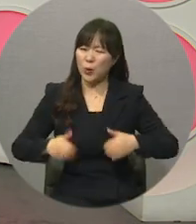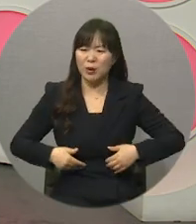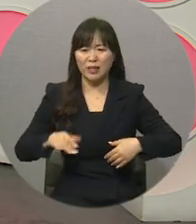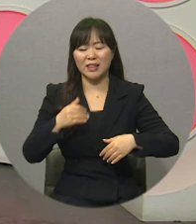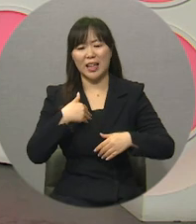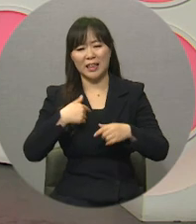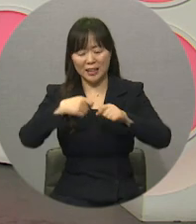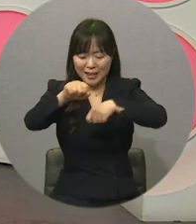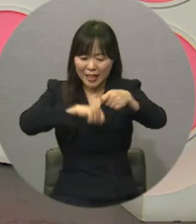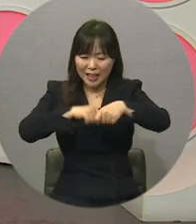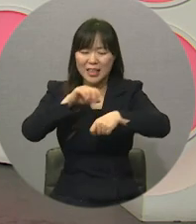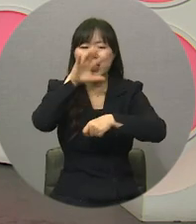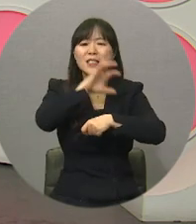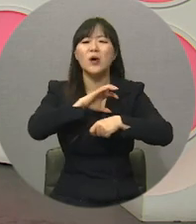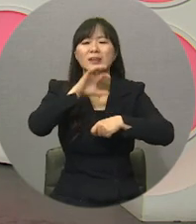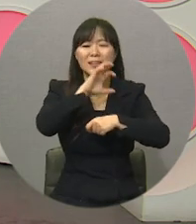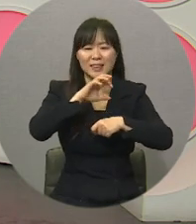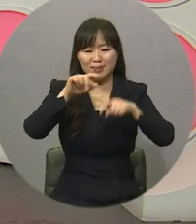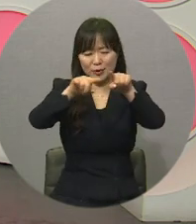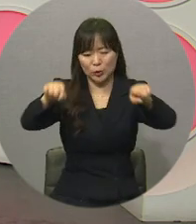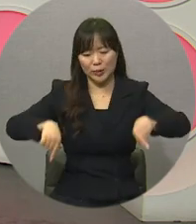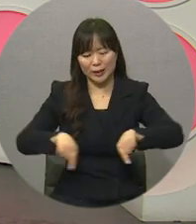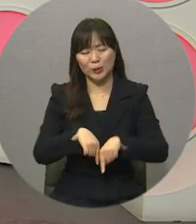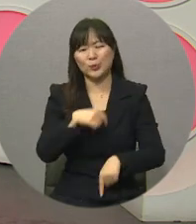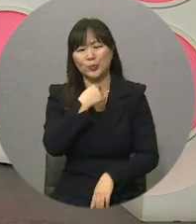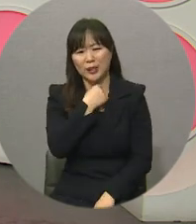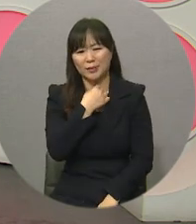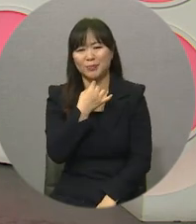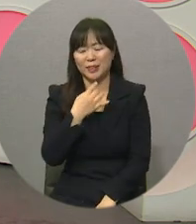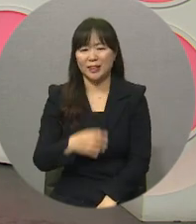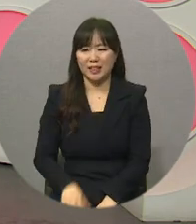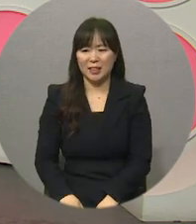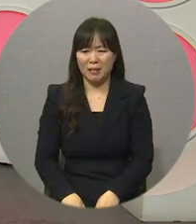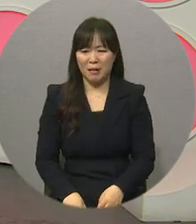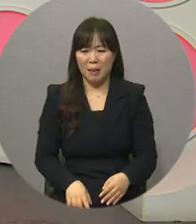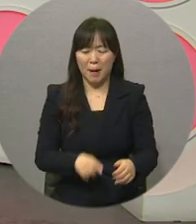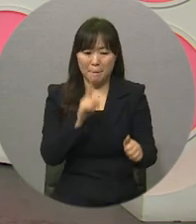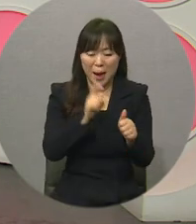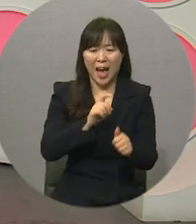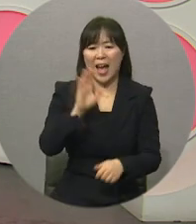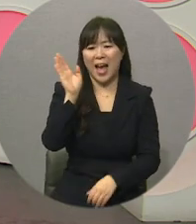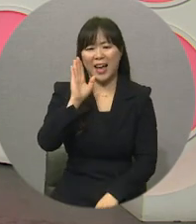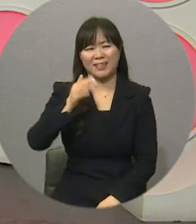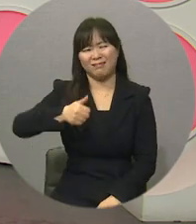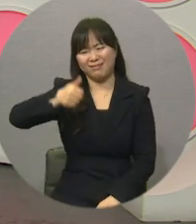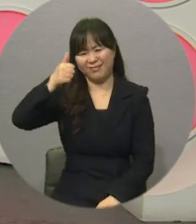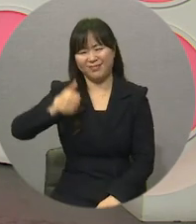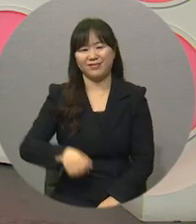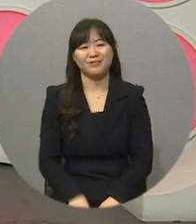저 연습장 이렇게 연습장 쓰고 싶어 갖고 한 거였는데. 그러니까 안 들켜야죠. 그러니까. 네.